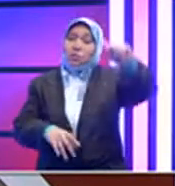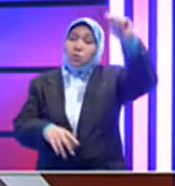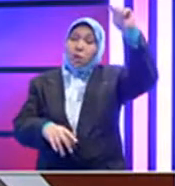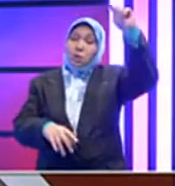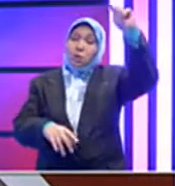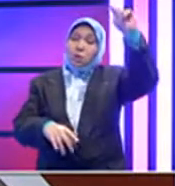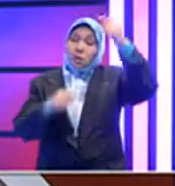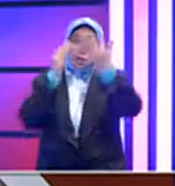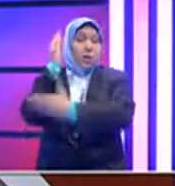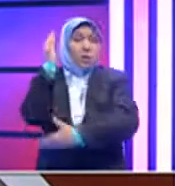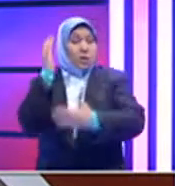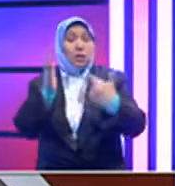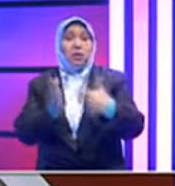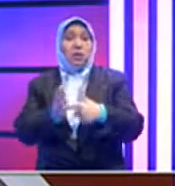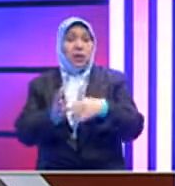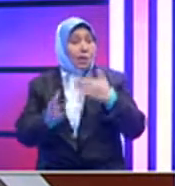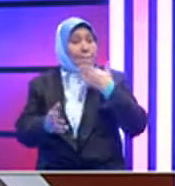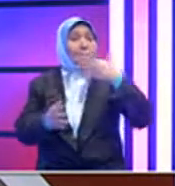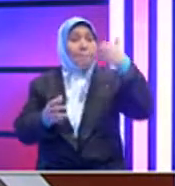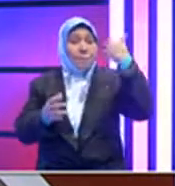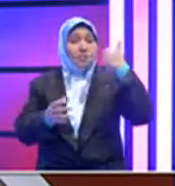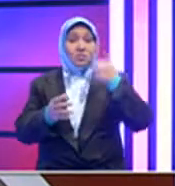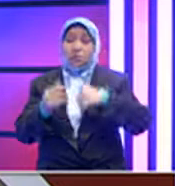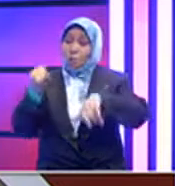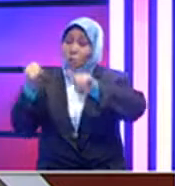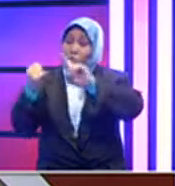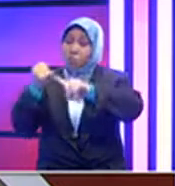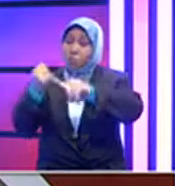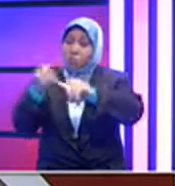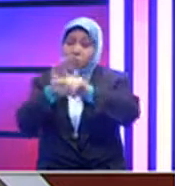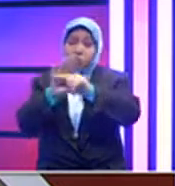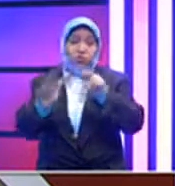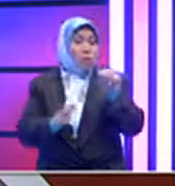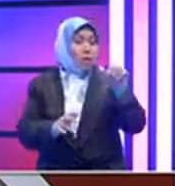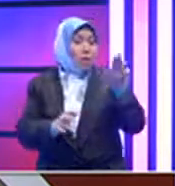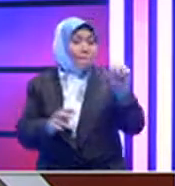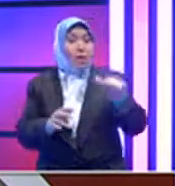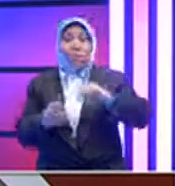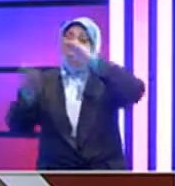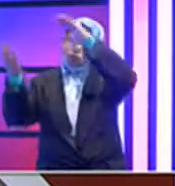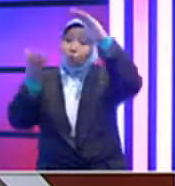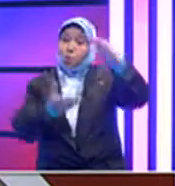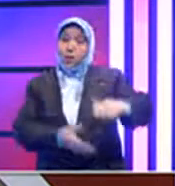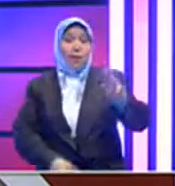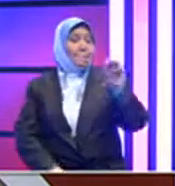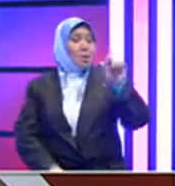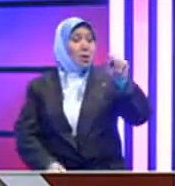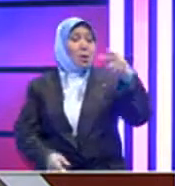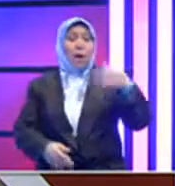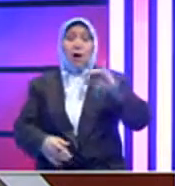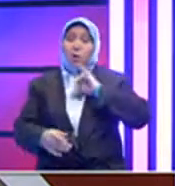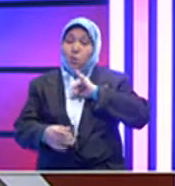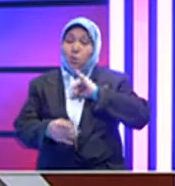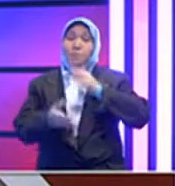negeri ini nah ini menarik hanya di ujung surah an-naml ini sudah turun di Mekkah betul pilih dibacakan ayat ini aku